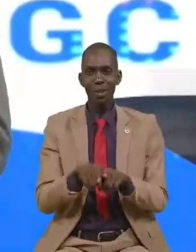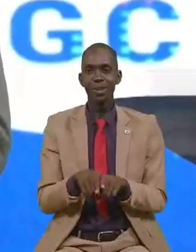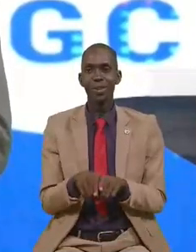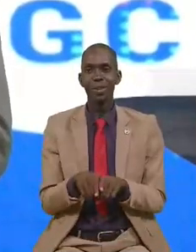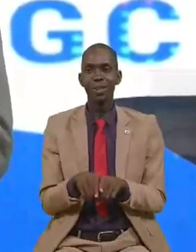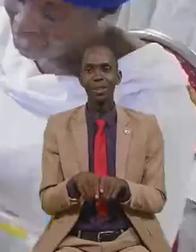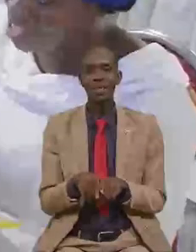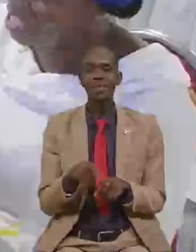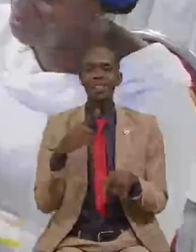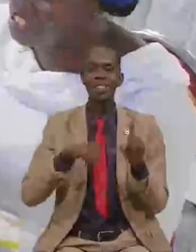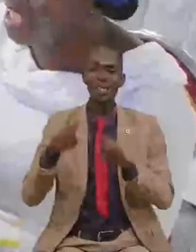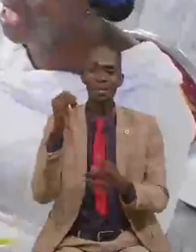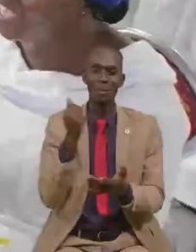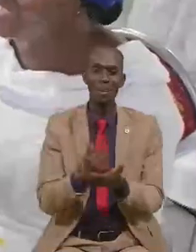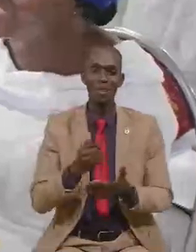dis amen, non?